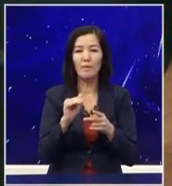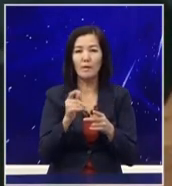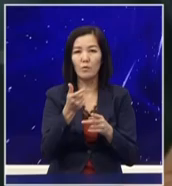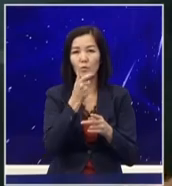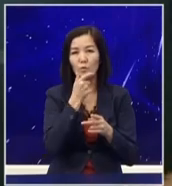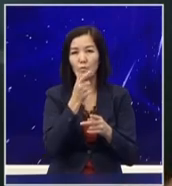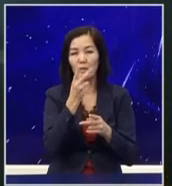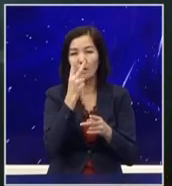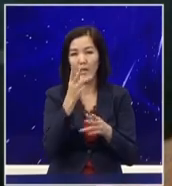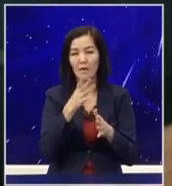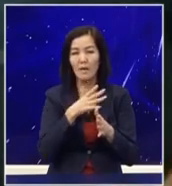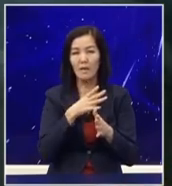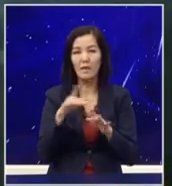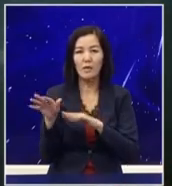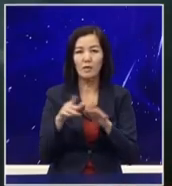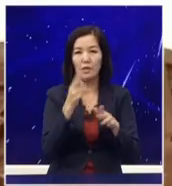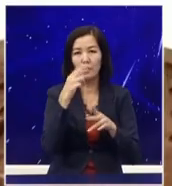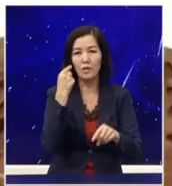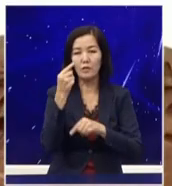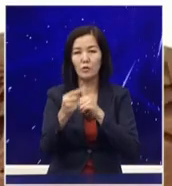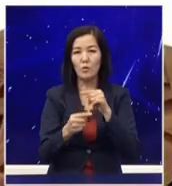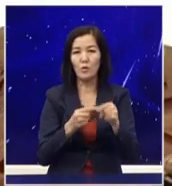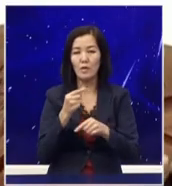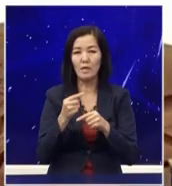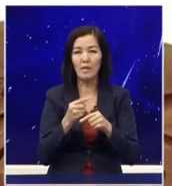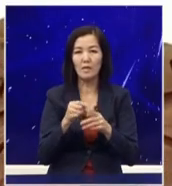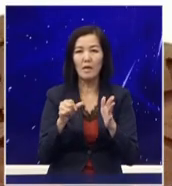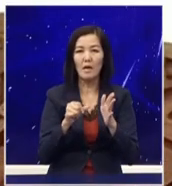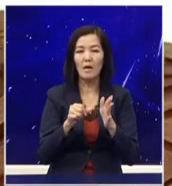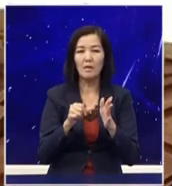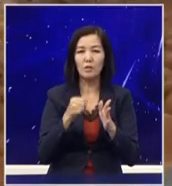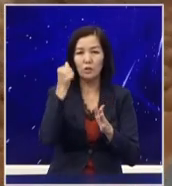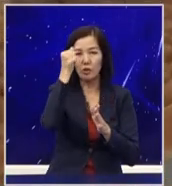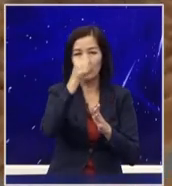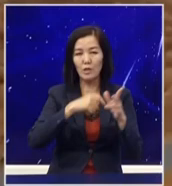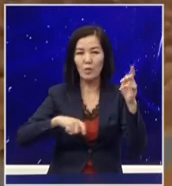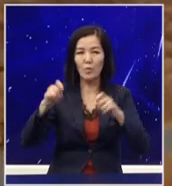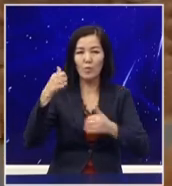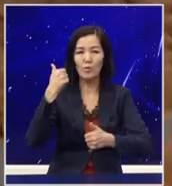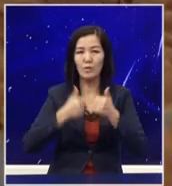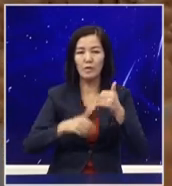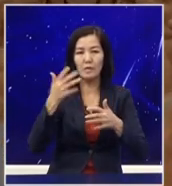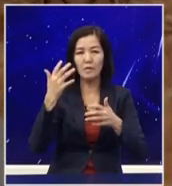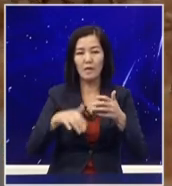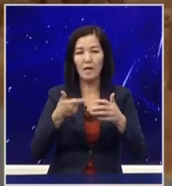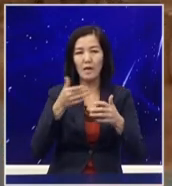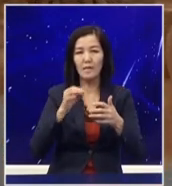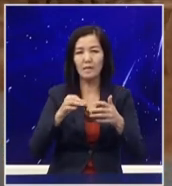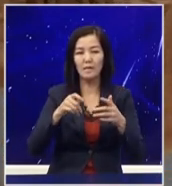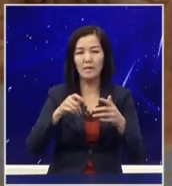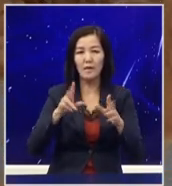көрермен жиналған. Шара дәстүрлі, ұйымдастырушылардың айтуынша, алдағы жылы фестиваль орта ғасыр тақырыбында өтетін